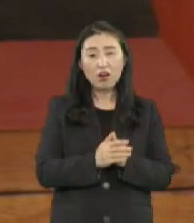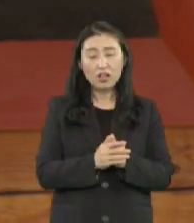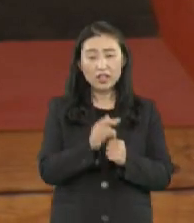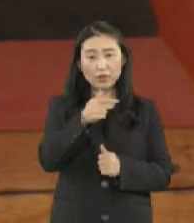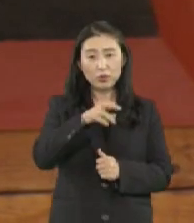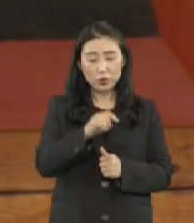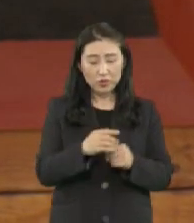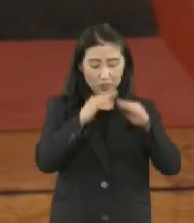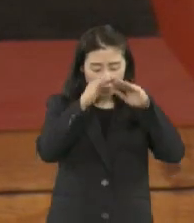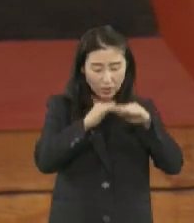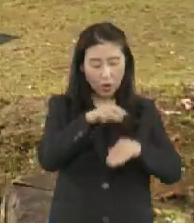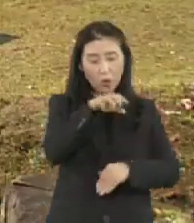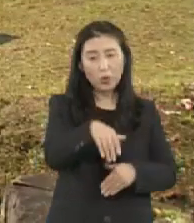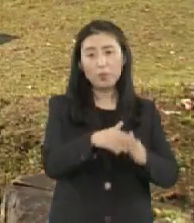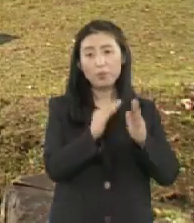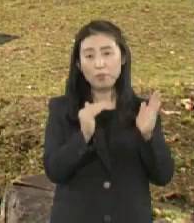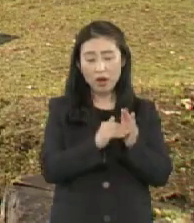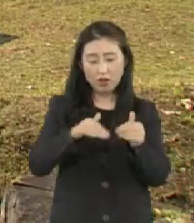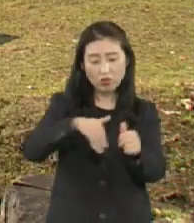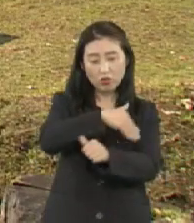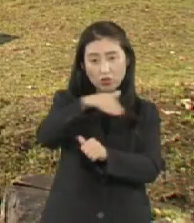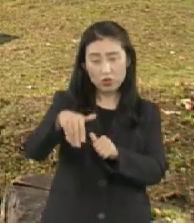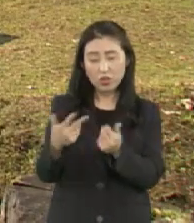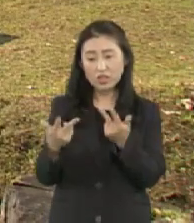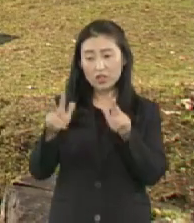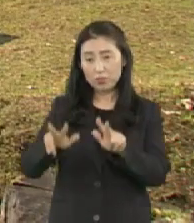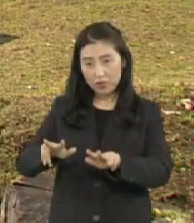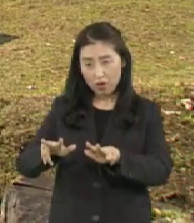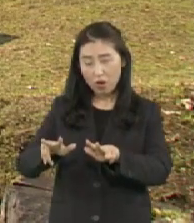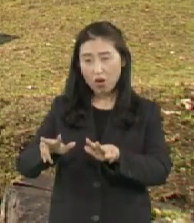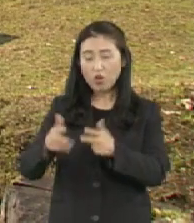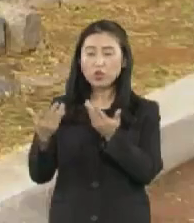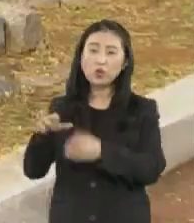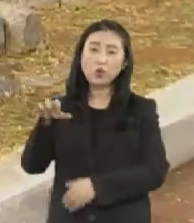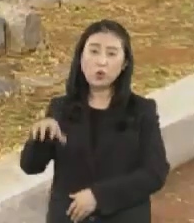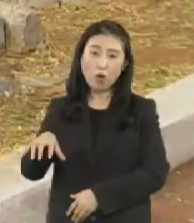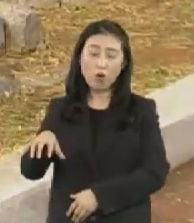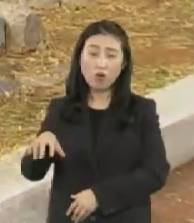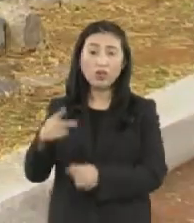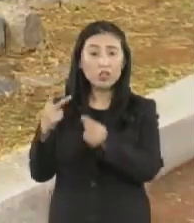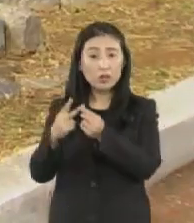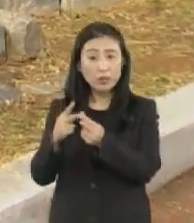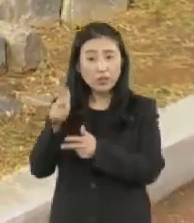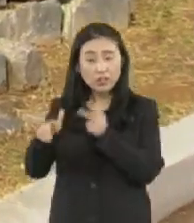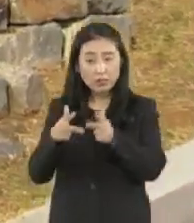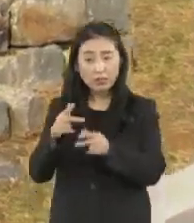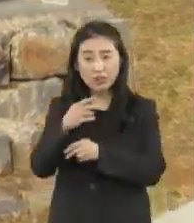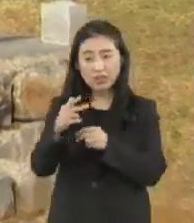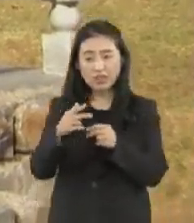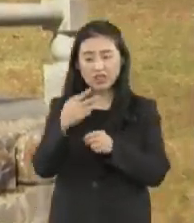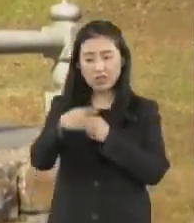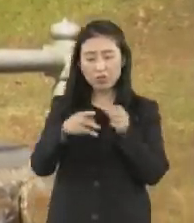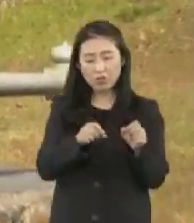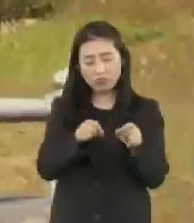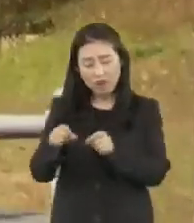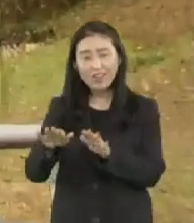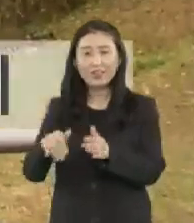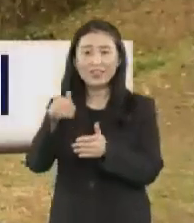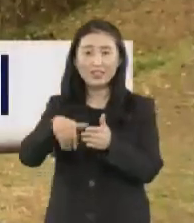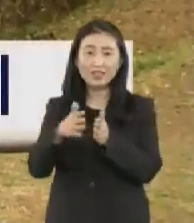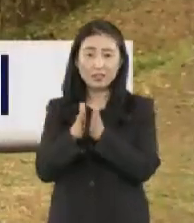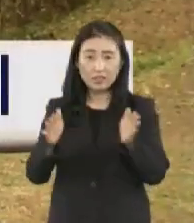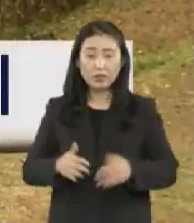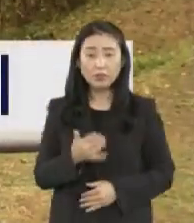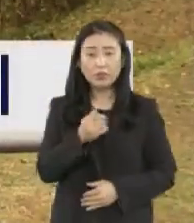사단과 재질의 이어 주변에 쉼터와 공원을 조성하는 2단계 사업이 3년만에 첫삽을 뜨게 된 겁니다